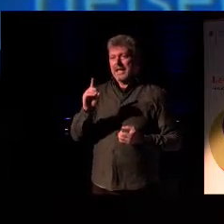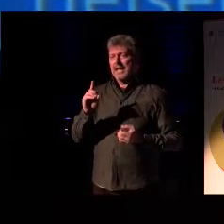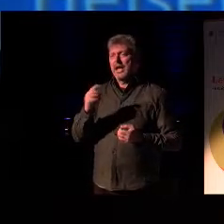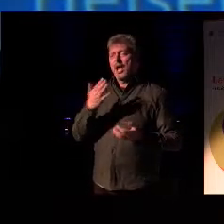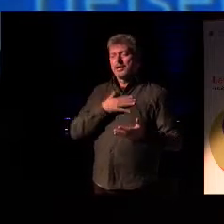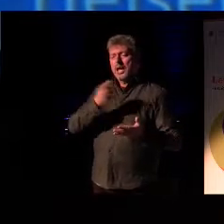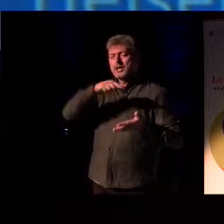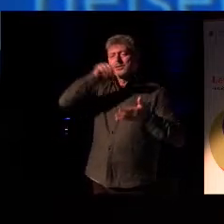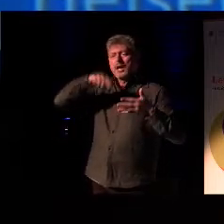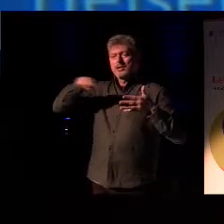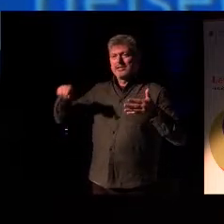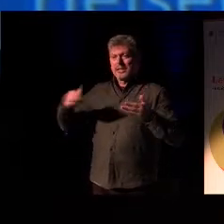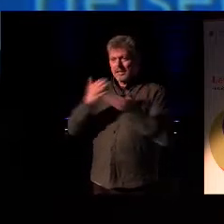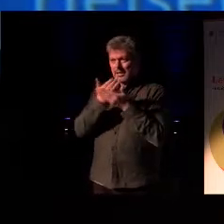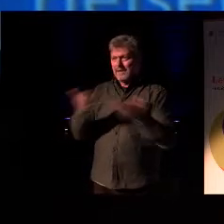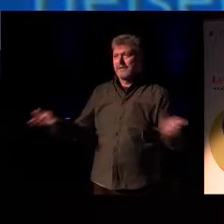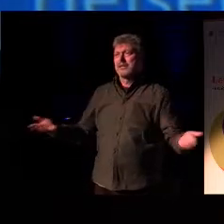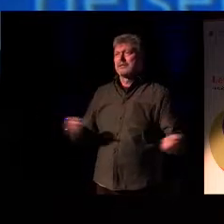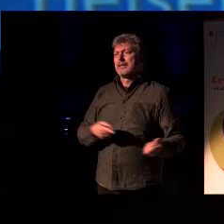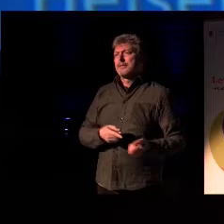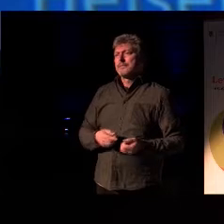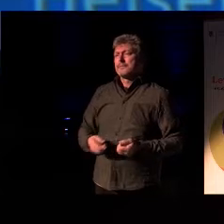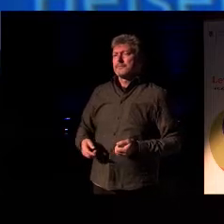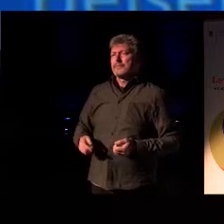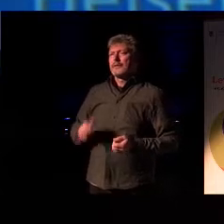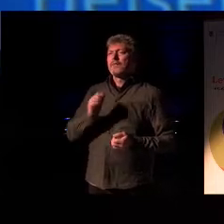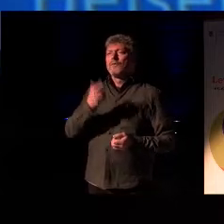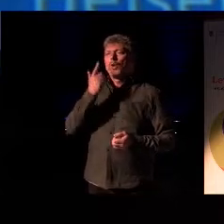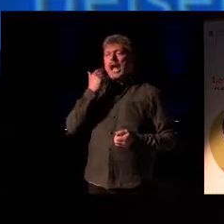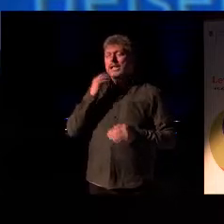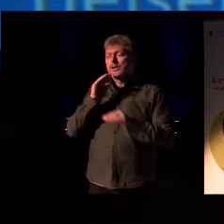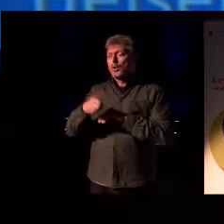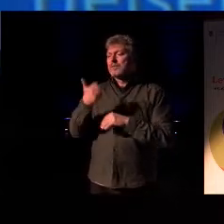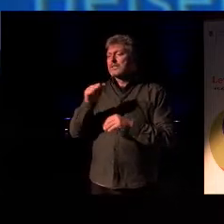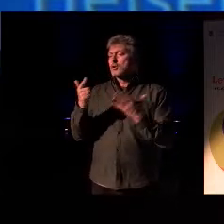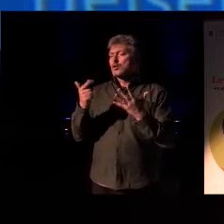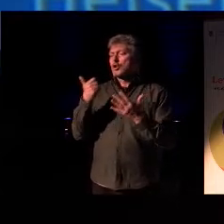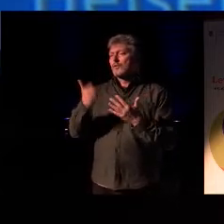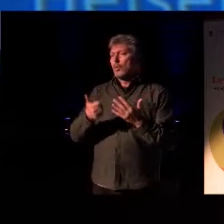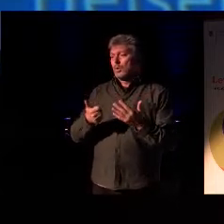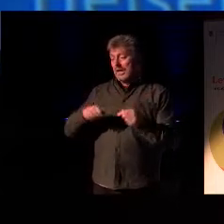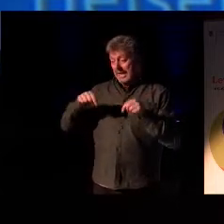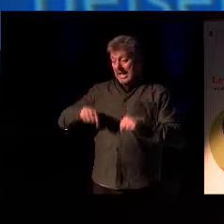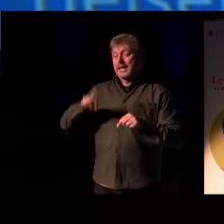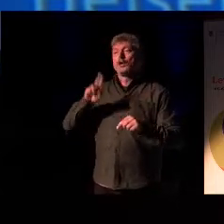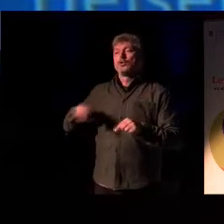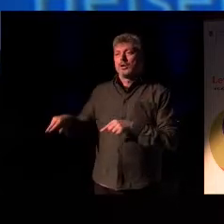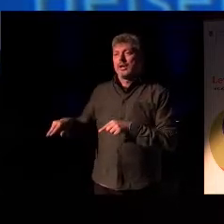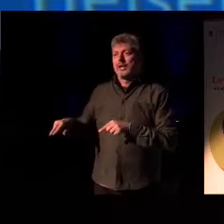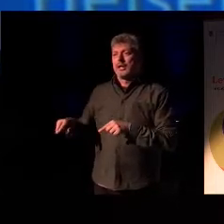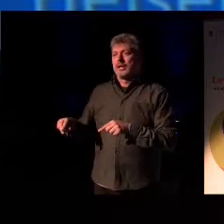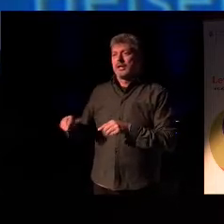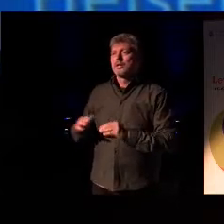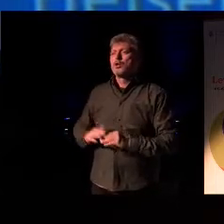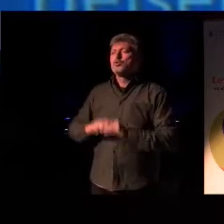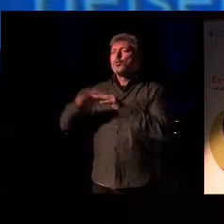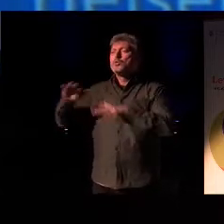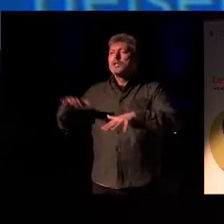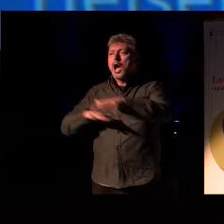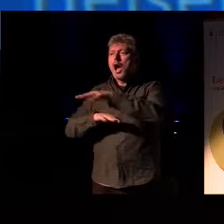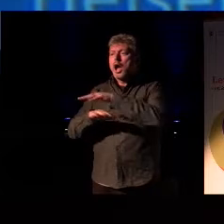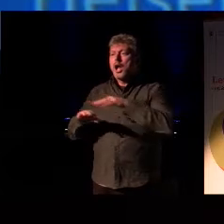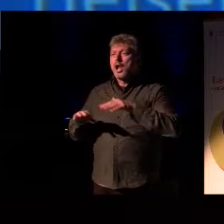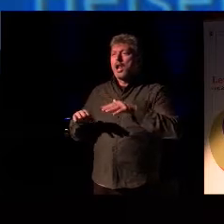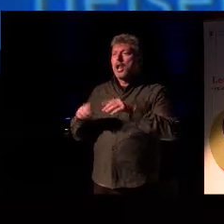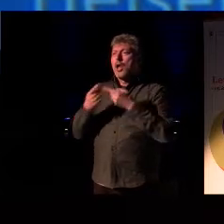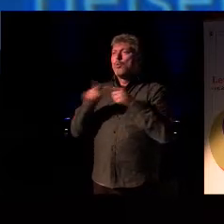som viser blant annet at for de eldre over 67 år i Norge så er de sosiale ulikhetene